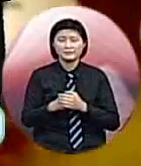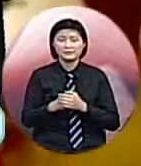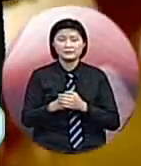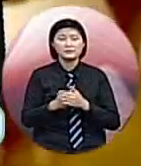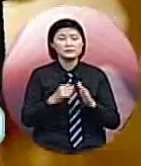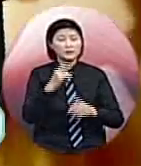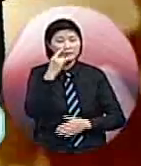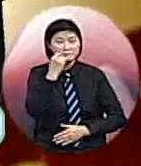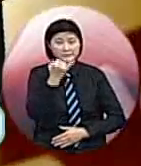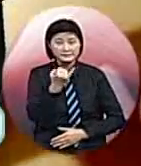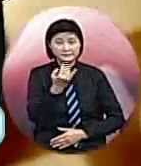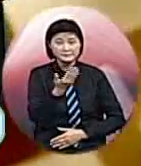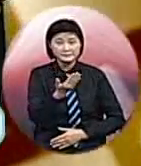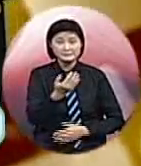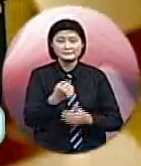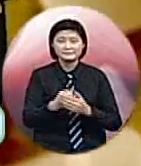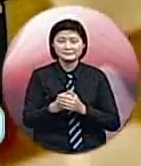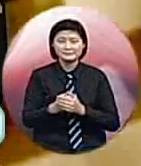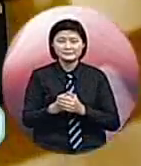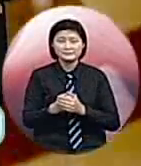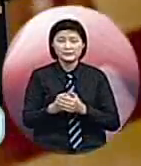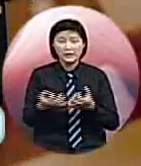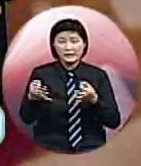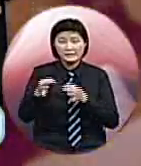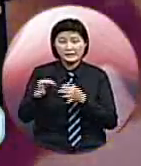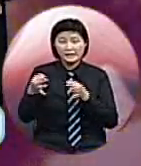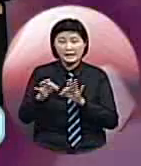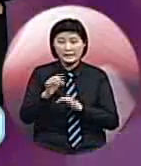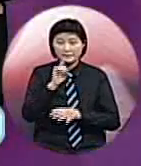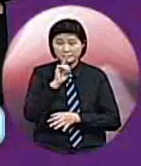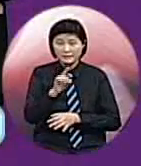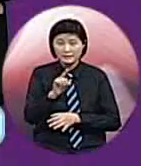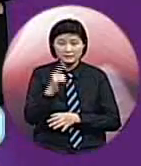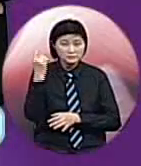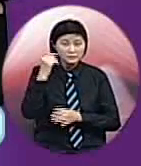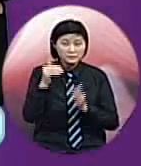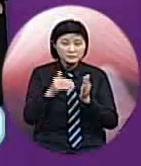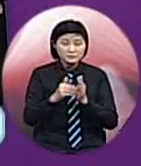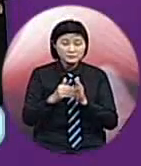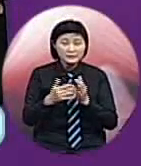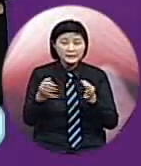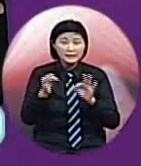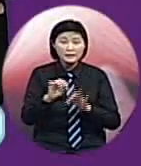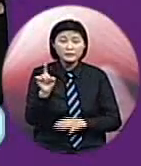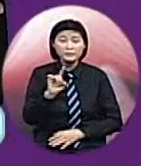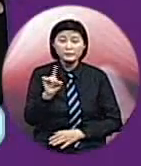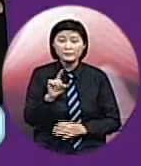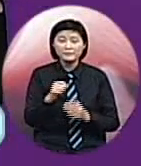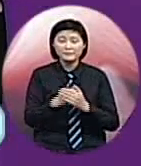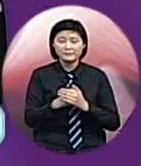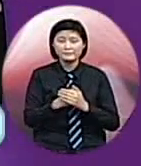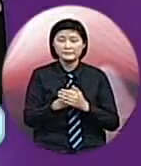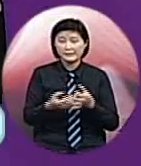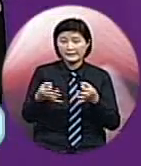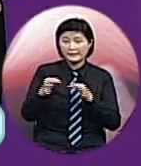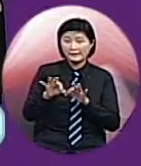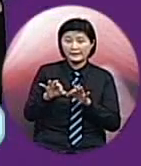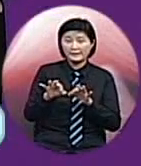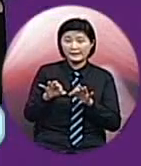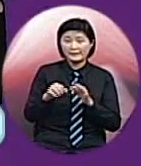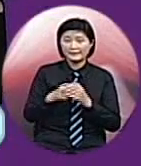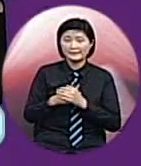어머니. 어머니? 네. 개를 예. 하신다는데 개 무슨 개예요? 어, 뭐 개가요. 예.